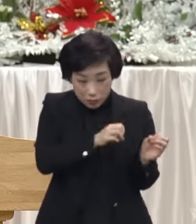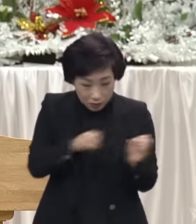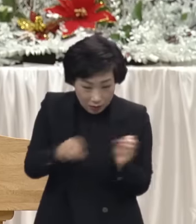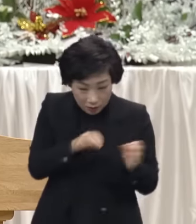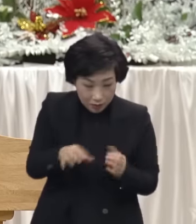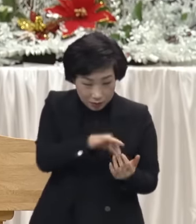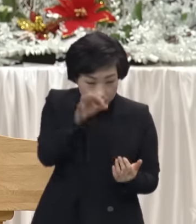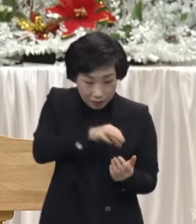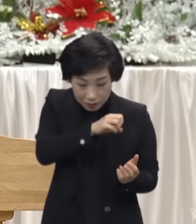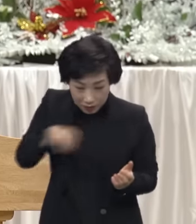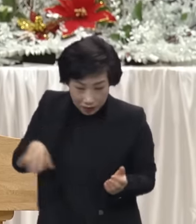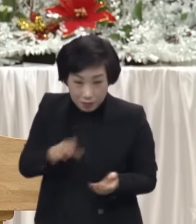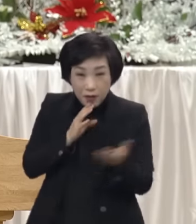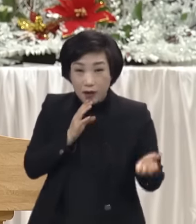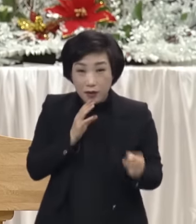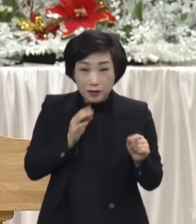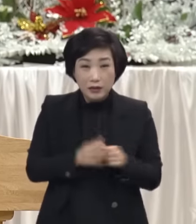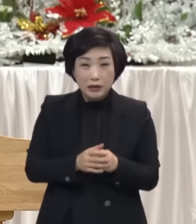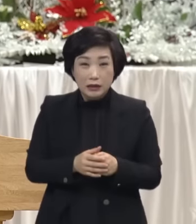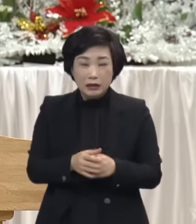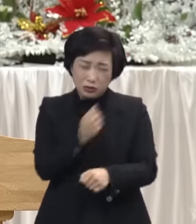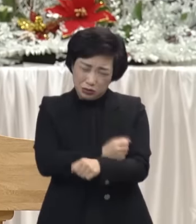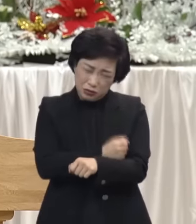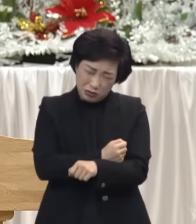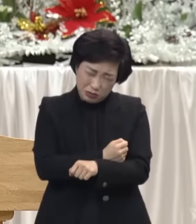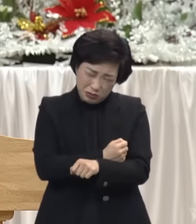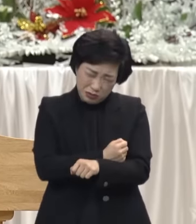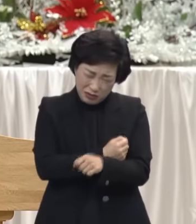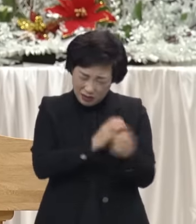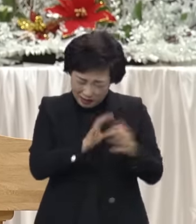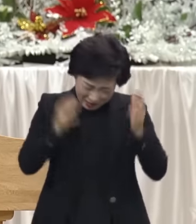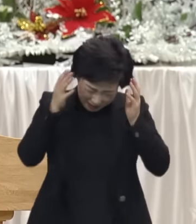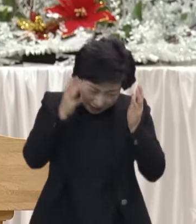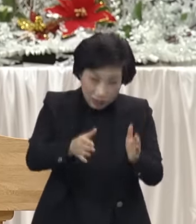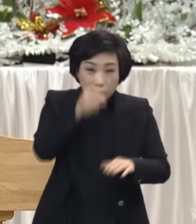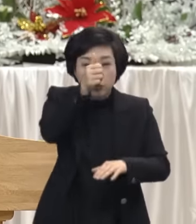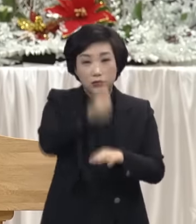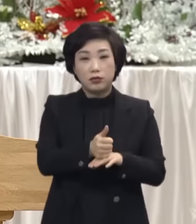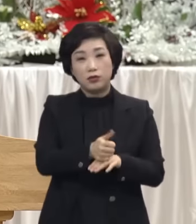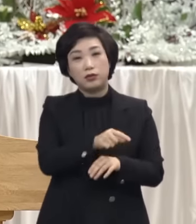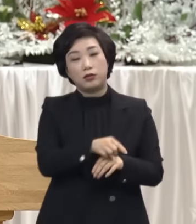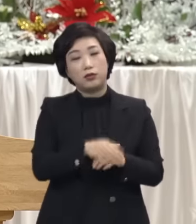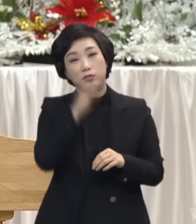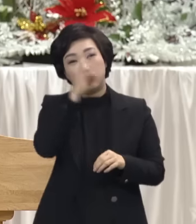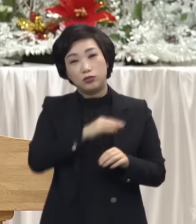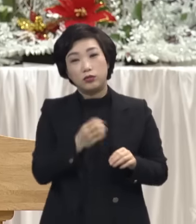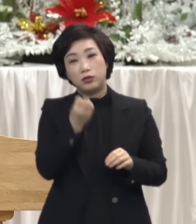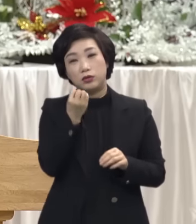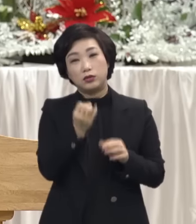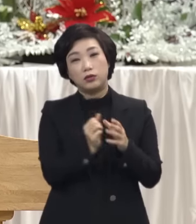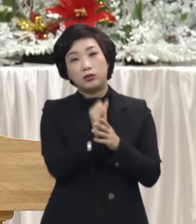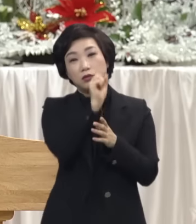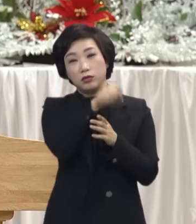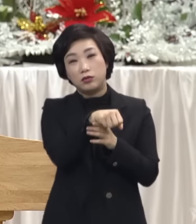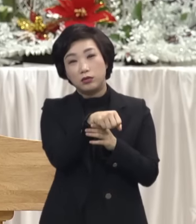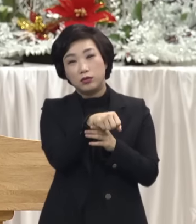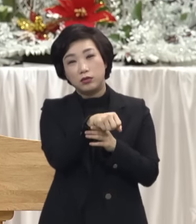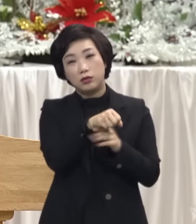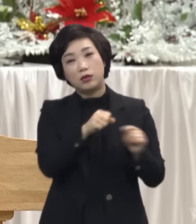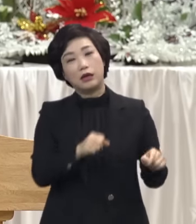모든 곡식에게 할 일은 다 했는데 결과는 쭉정이가 나왔어요.